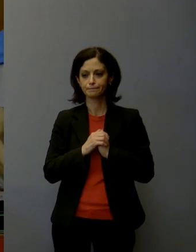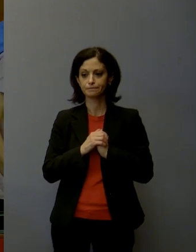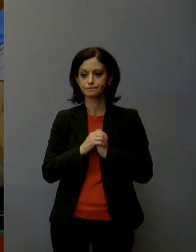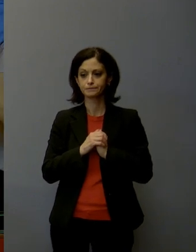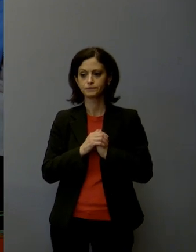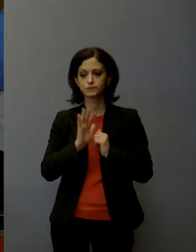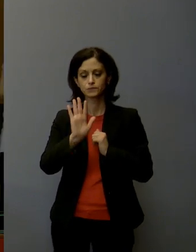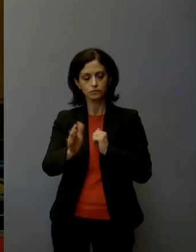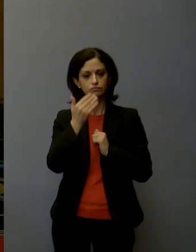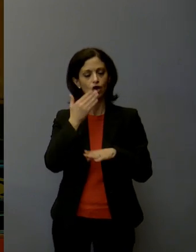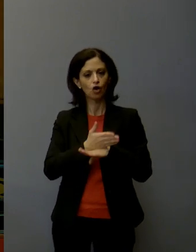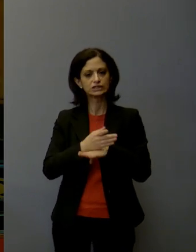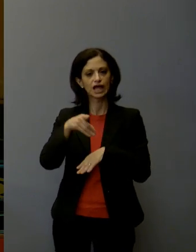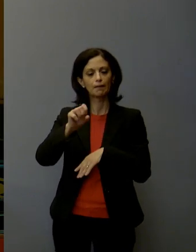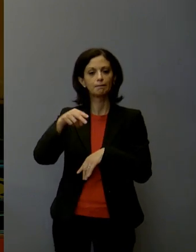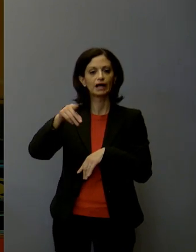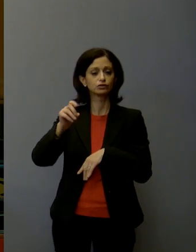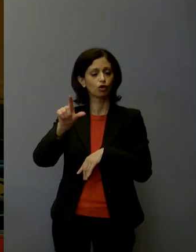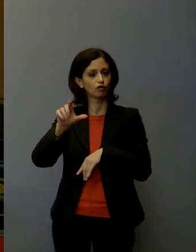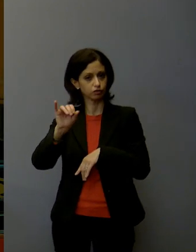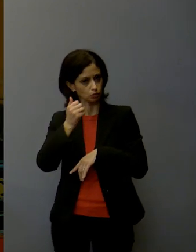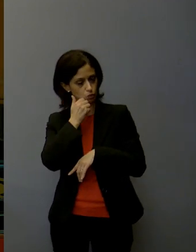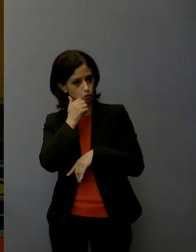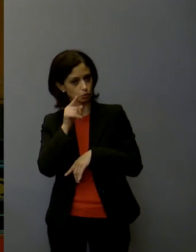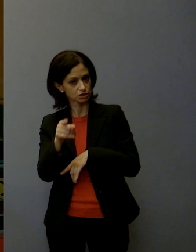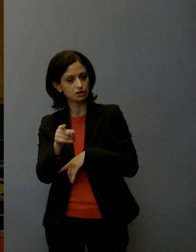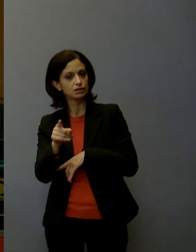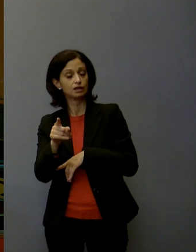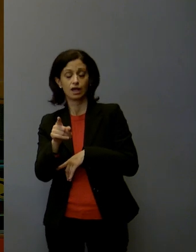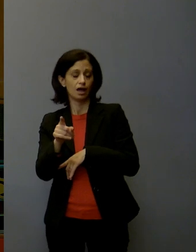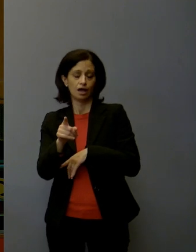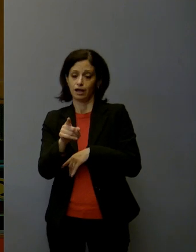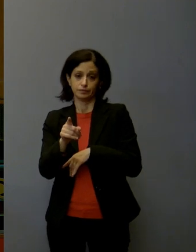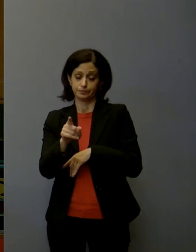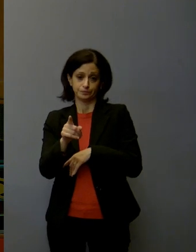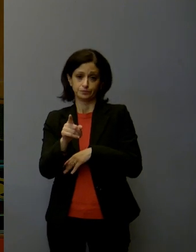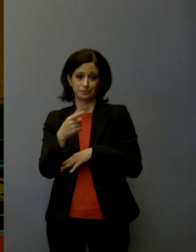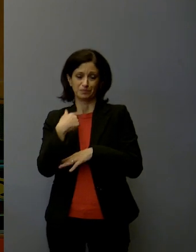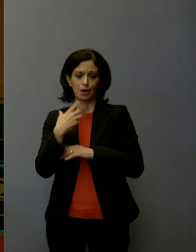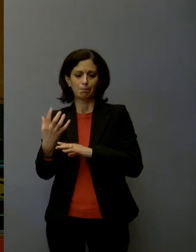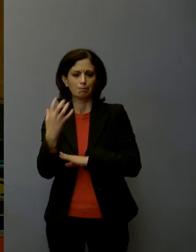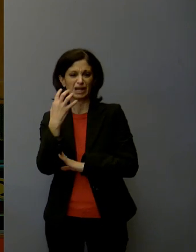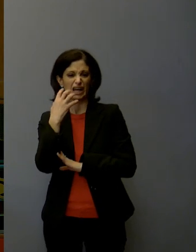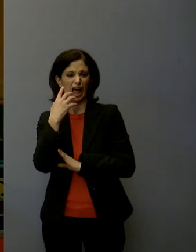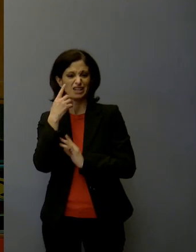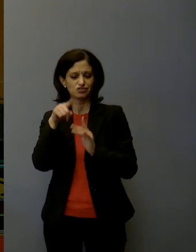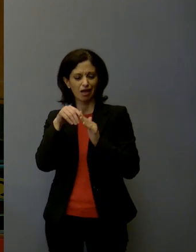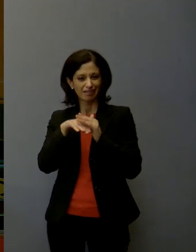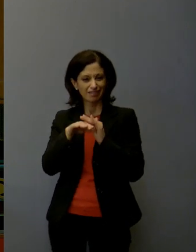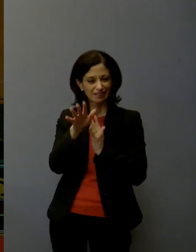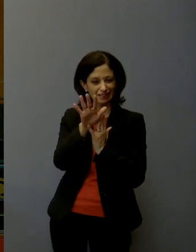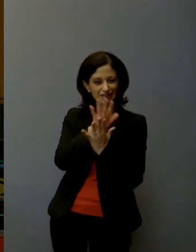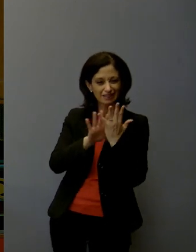consigliere consigliere Pandolfo io io Guardi al minacce Velate non